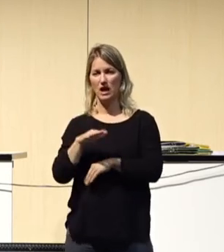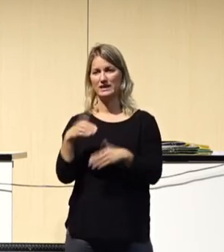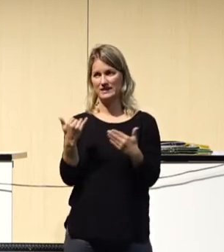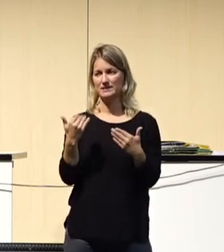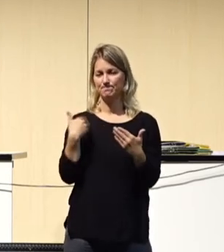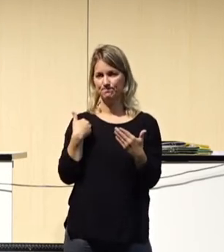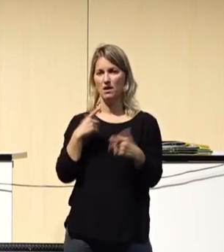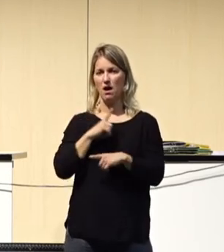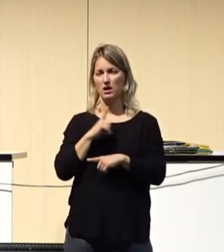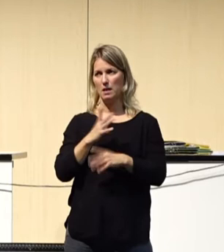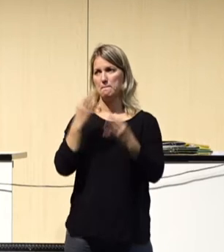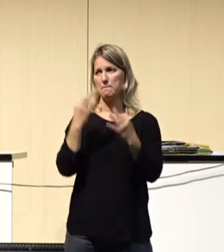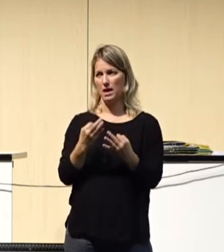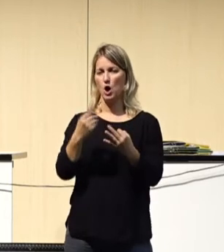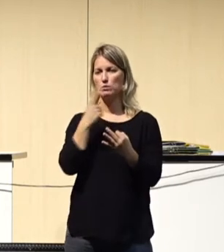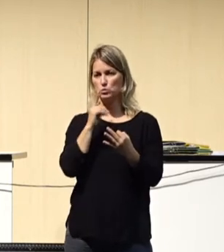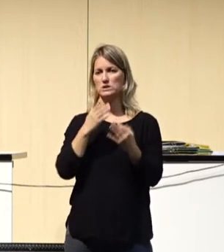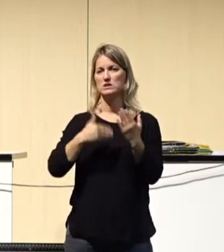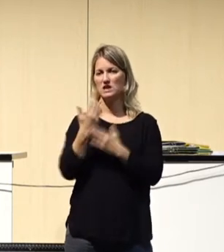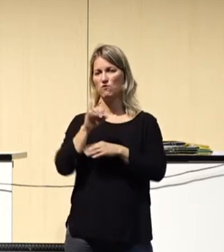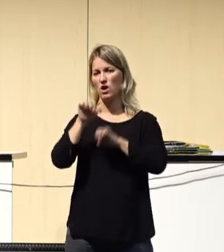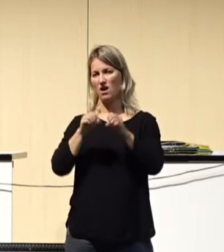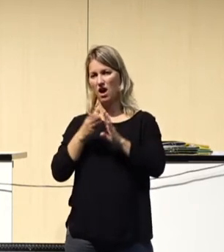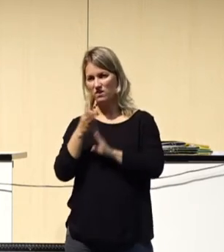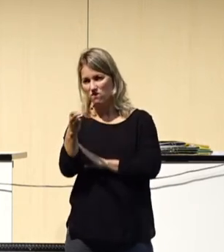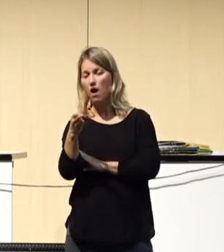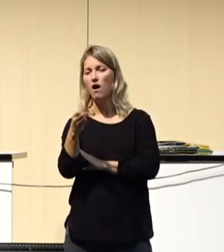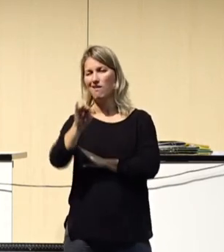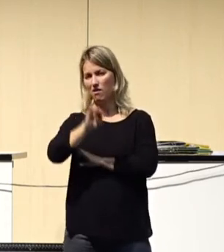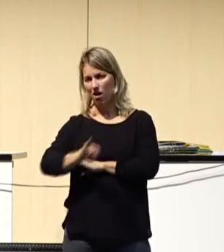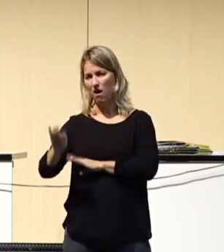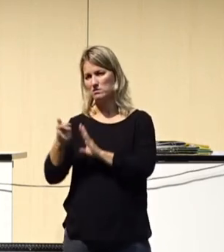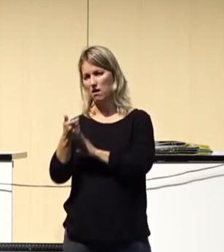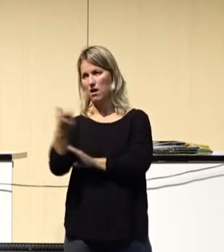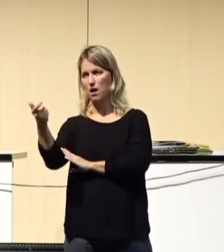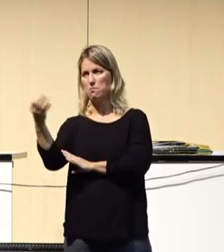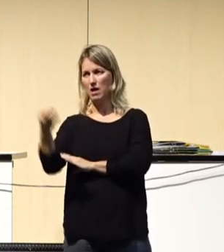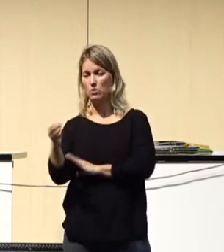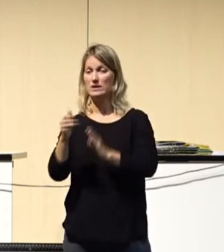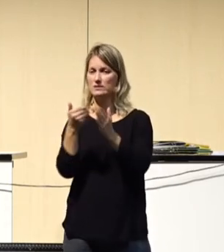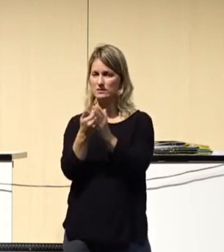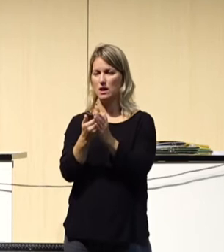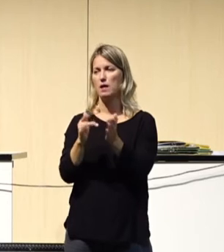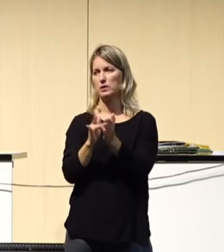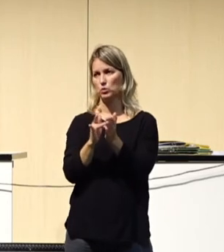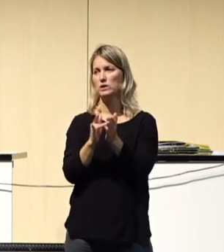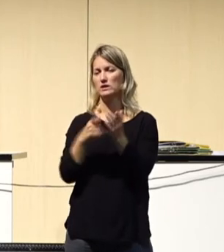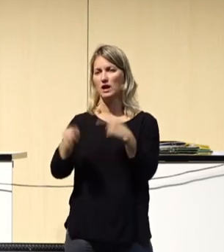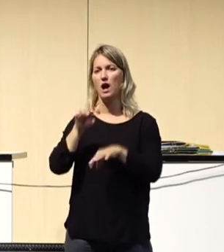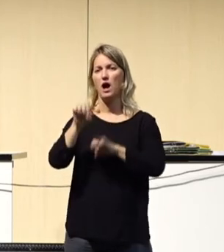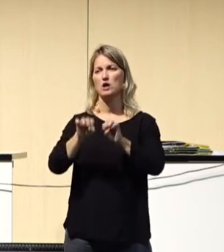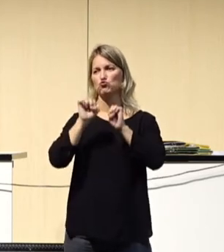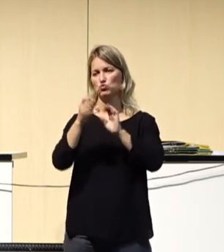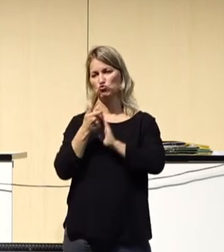Richtlinien, dass wir Verkehrsanlagen für Radfahrer separat benötigen. Das ist also der Anlass, warum wir überhaupt über Radschutzstreifen